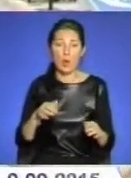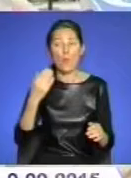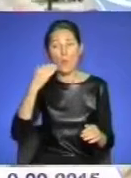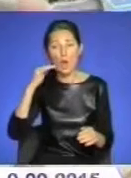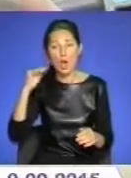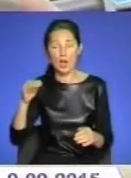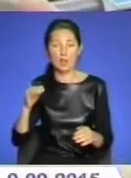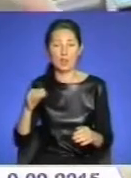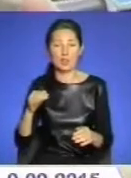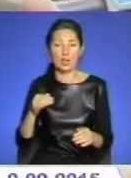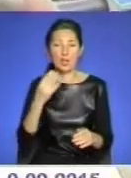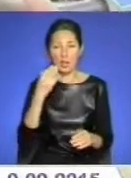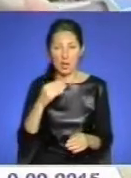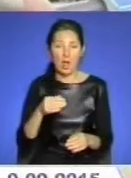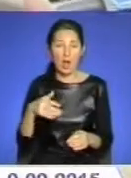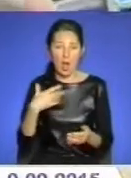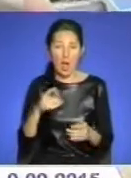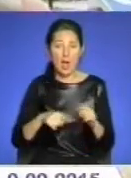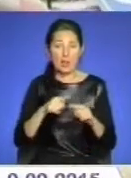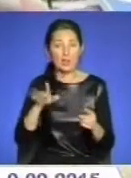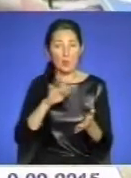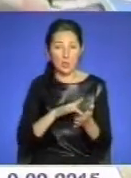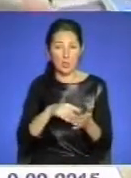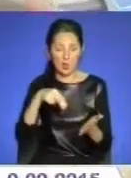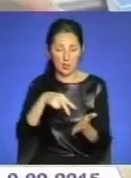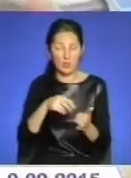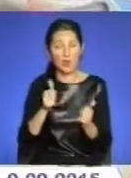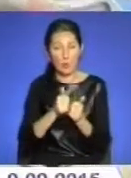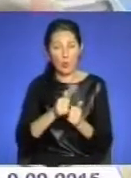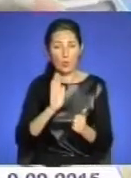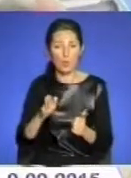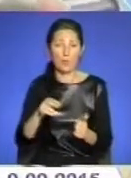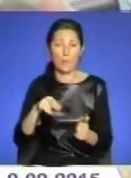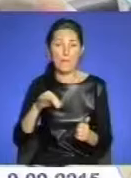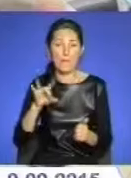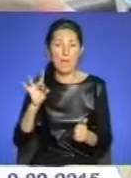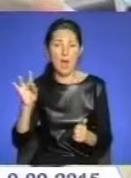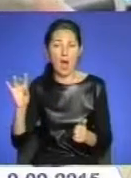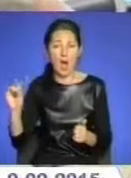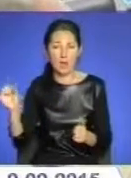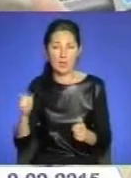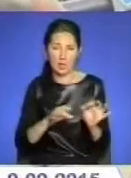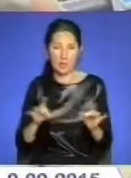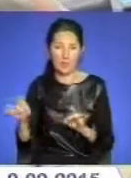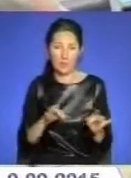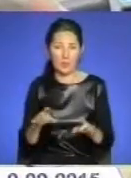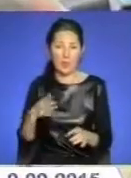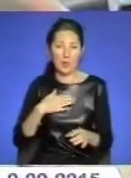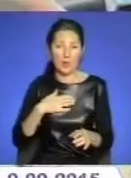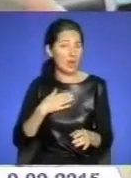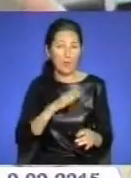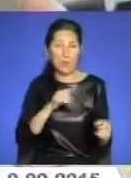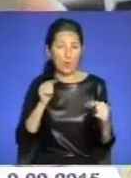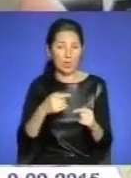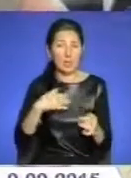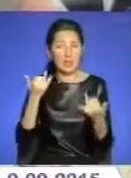будемо піаритися, я не проти. Мені єдине, що, знаєте, дивує це от слово піар, це, в